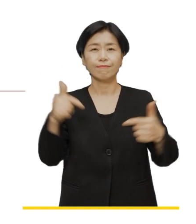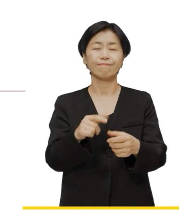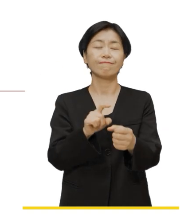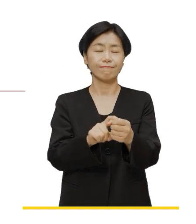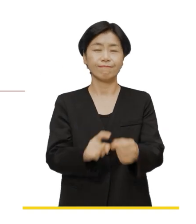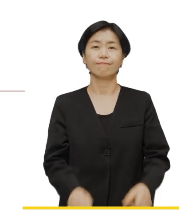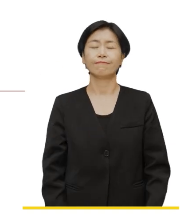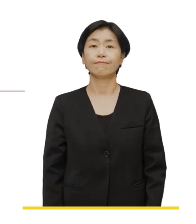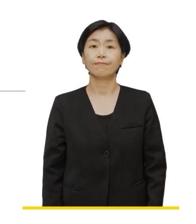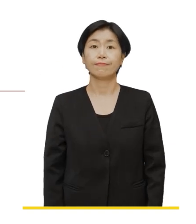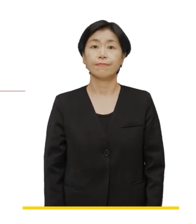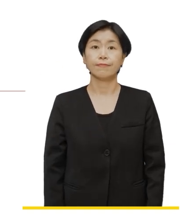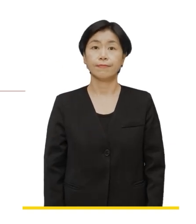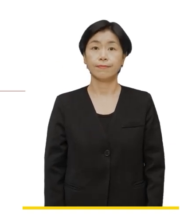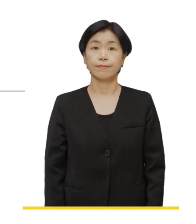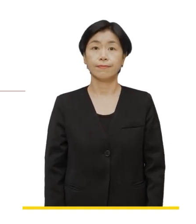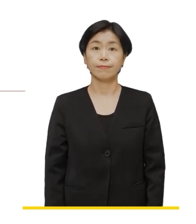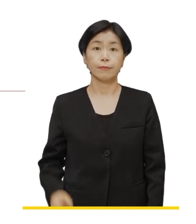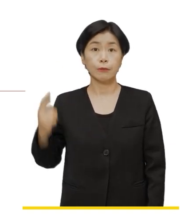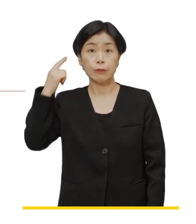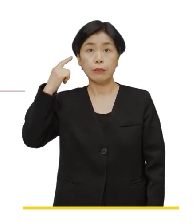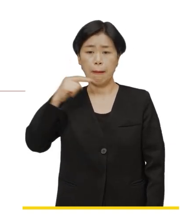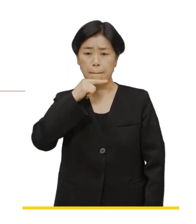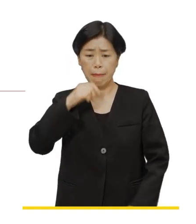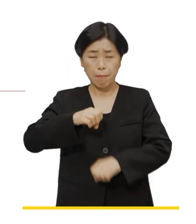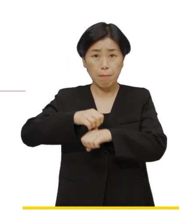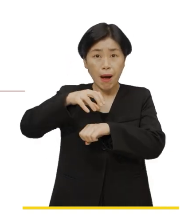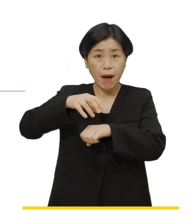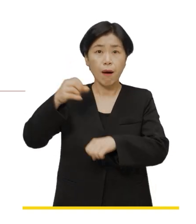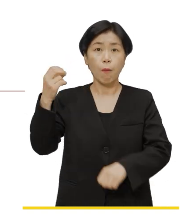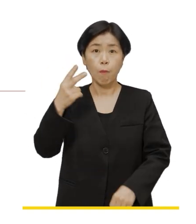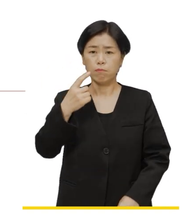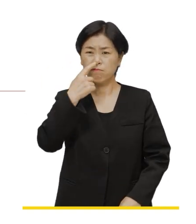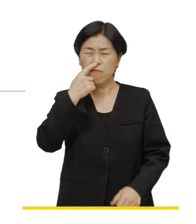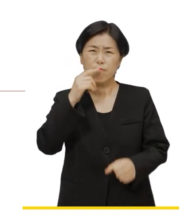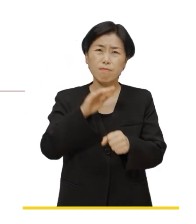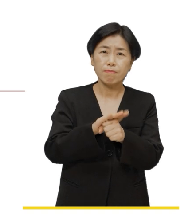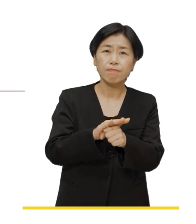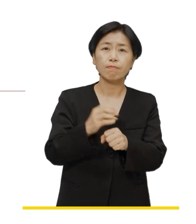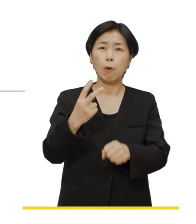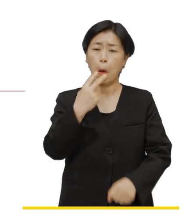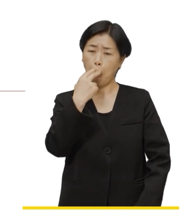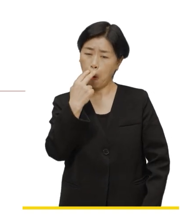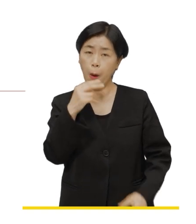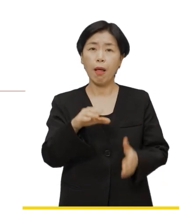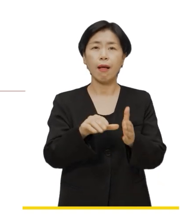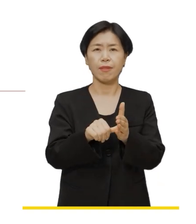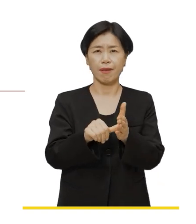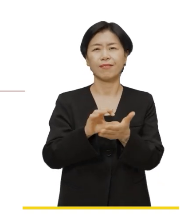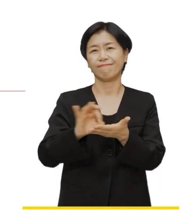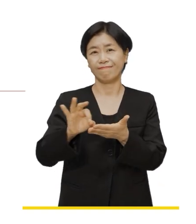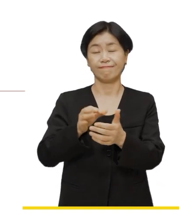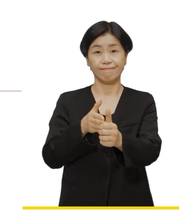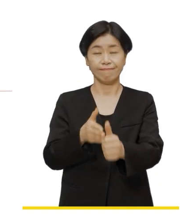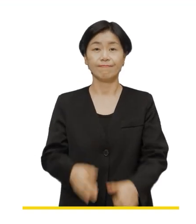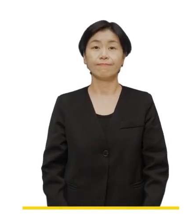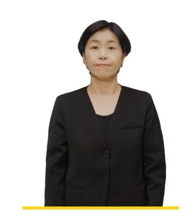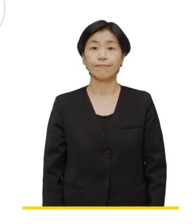치료하는 약이에요. 귀에 염증이 생기거나 코가 막히거나 콧물이 날 때